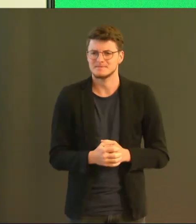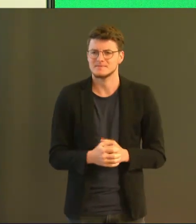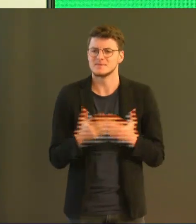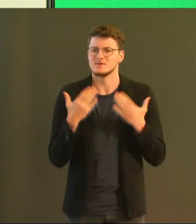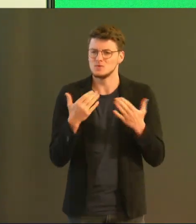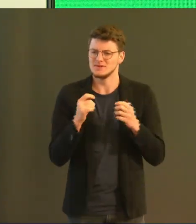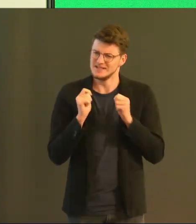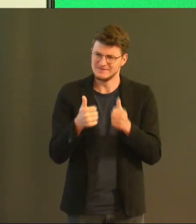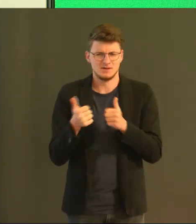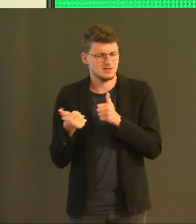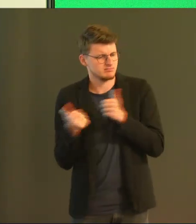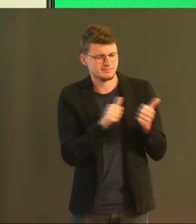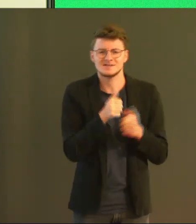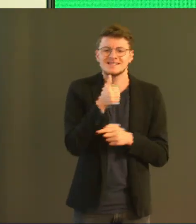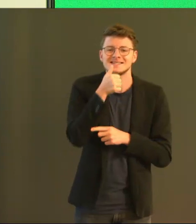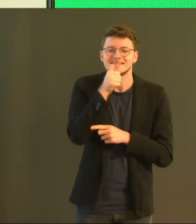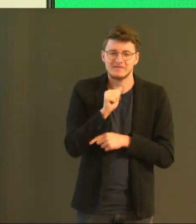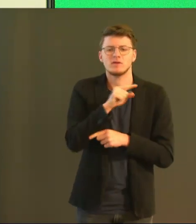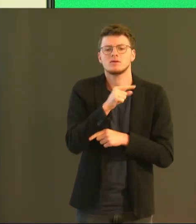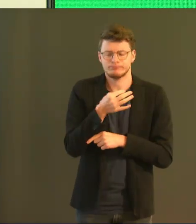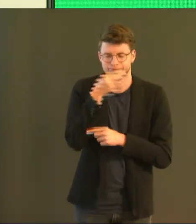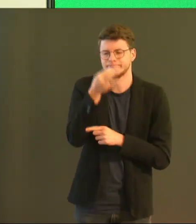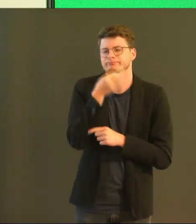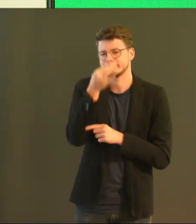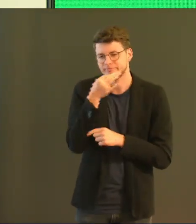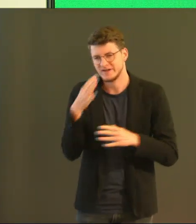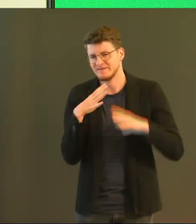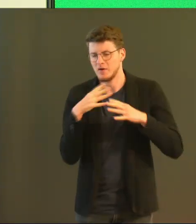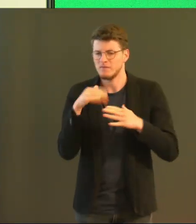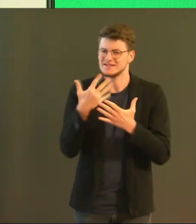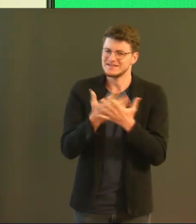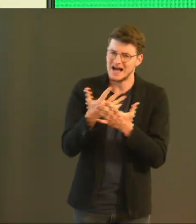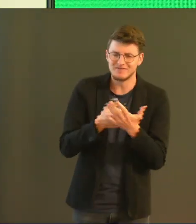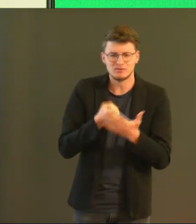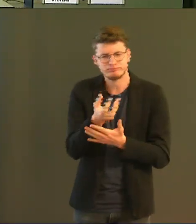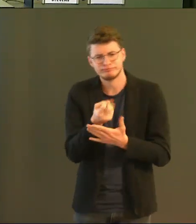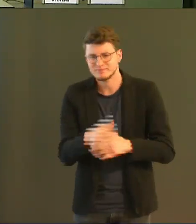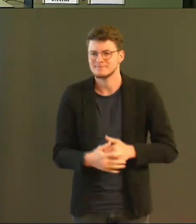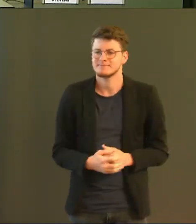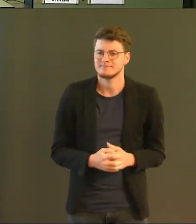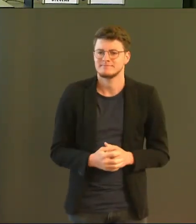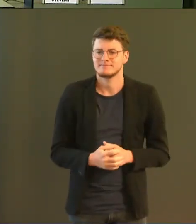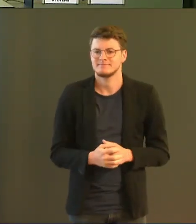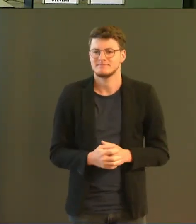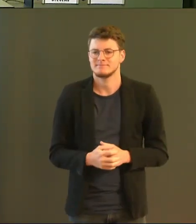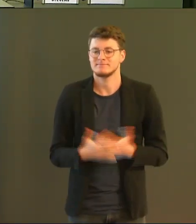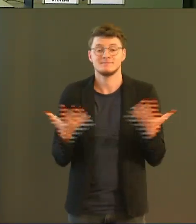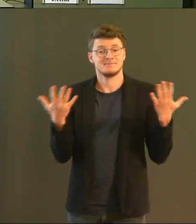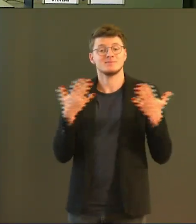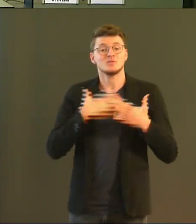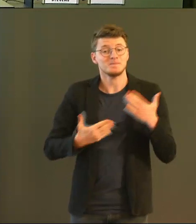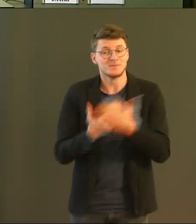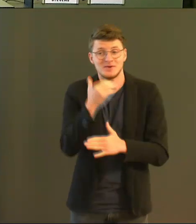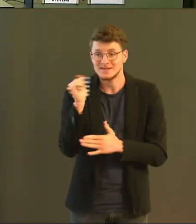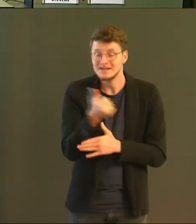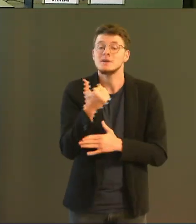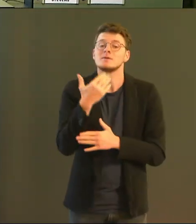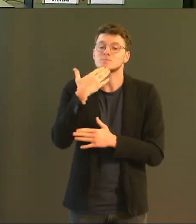met une pharmacie de créer une ronde de pandémie ou de mort réitérées bonjour tout le monde